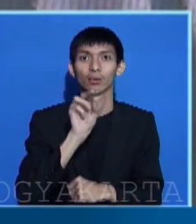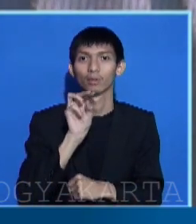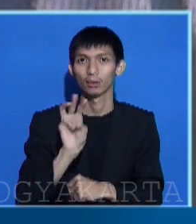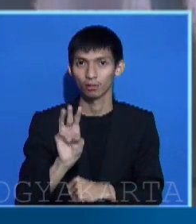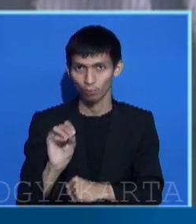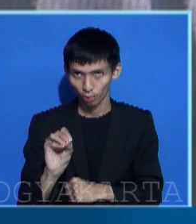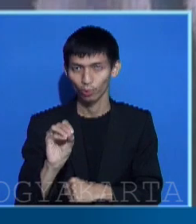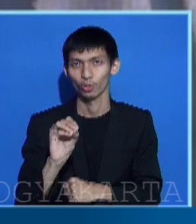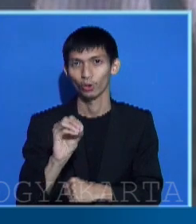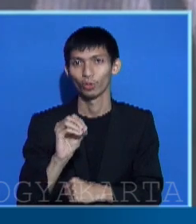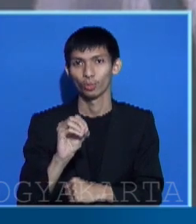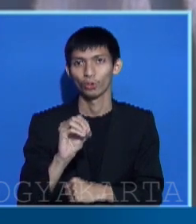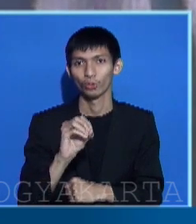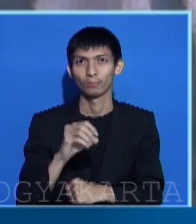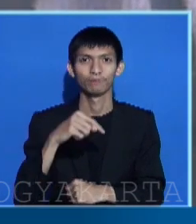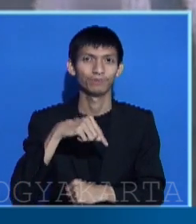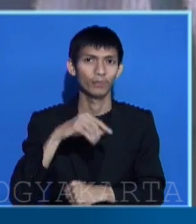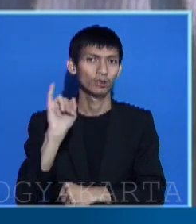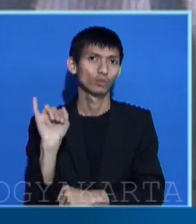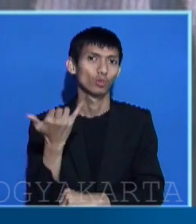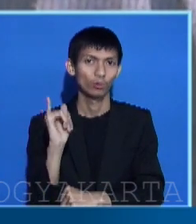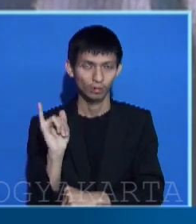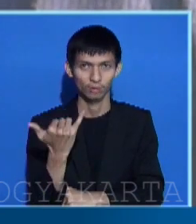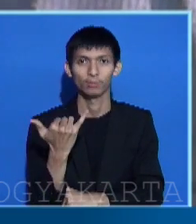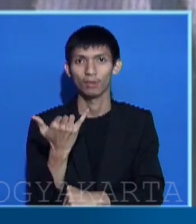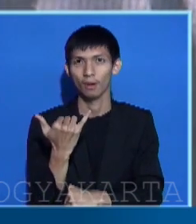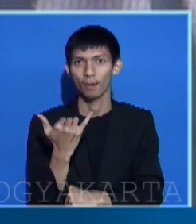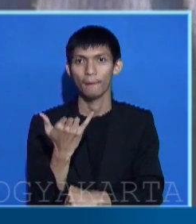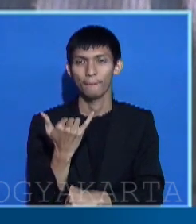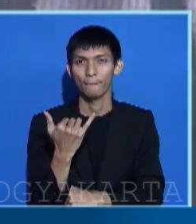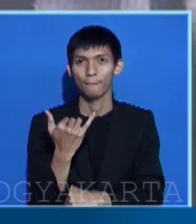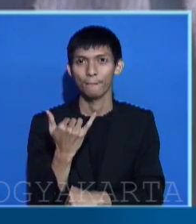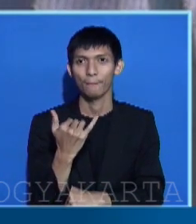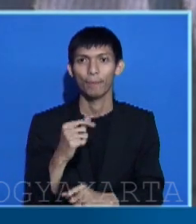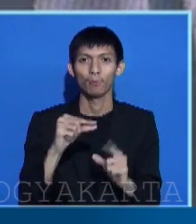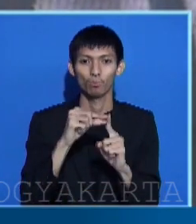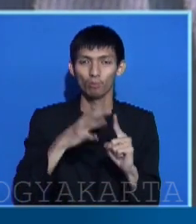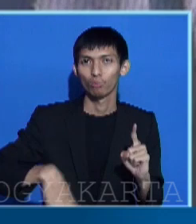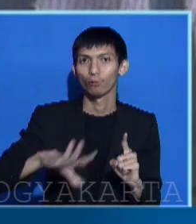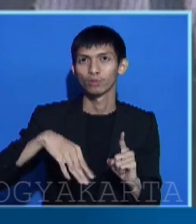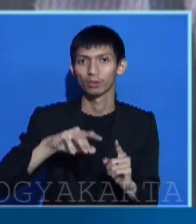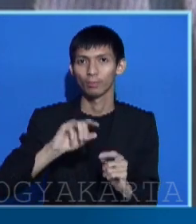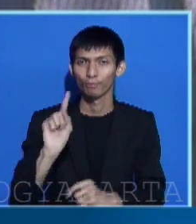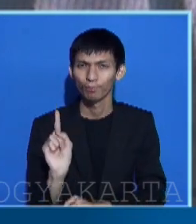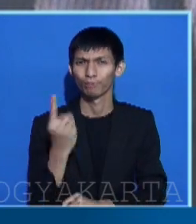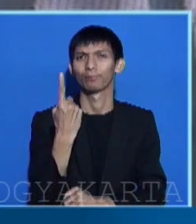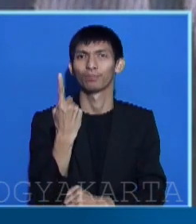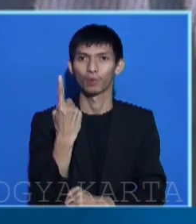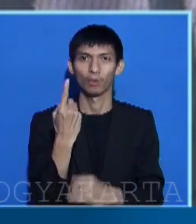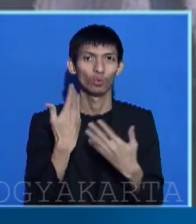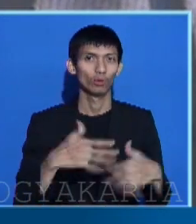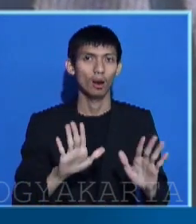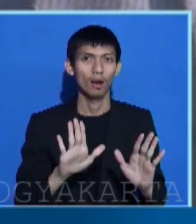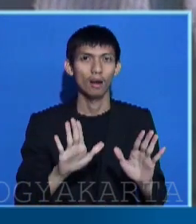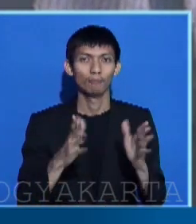2020 Provinsi Daerah Istimewa Yogjakarta merupakan salah satu provinsi yang pertama yang telah terbebas